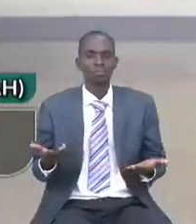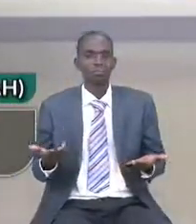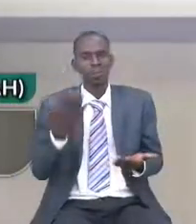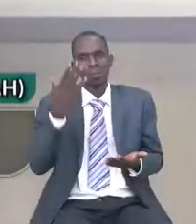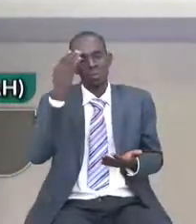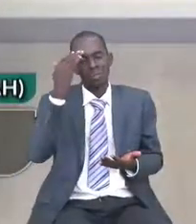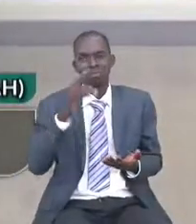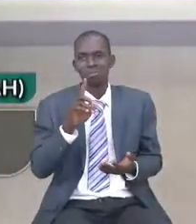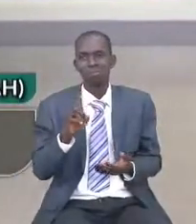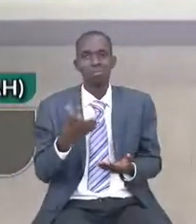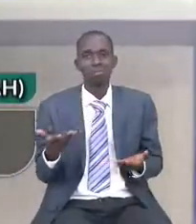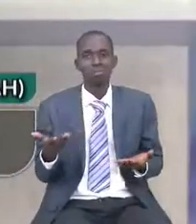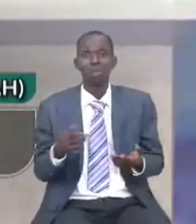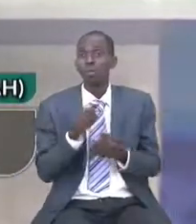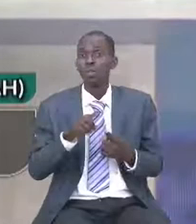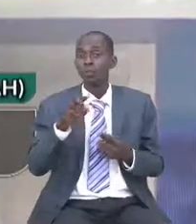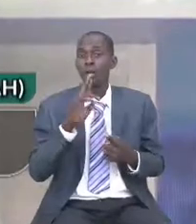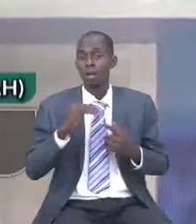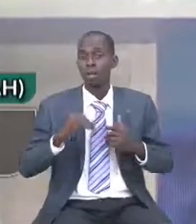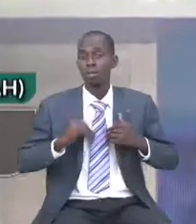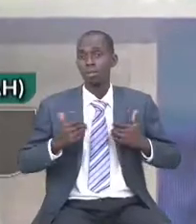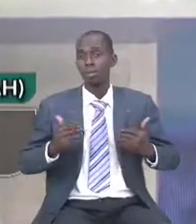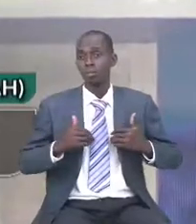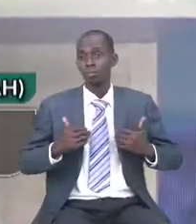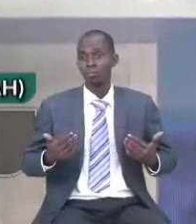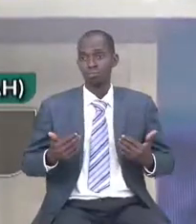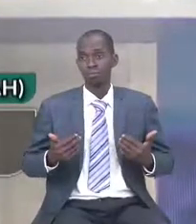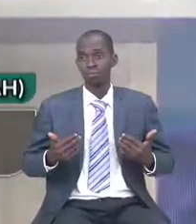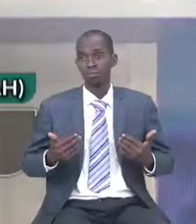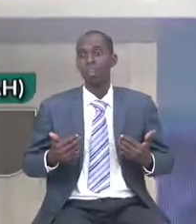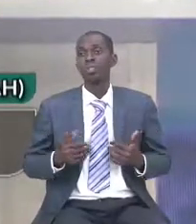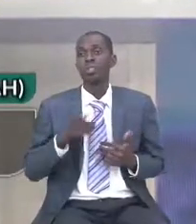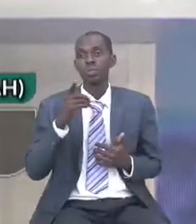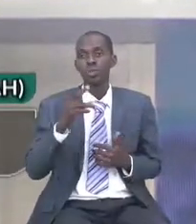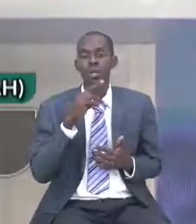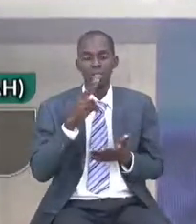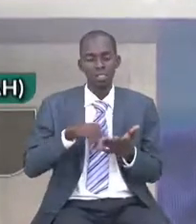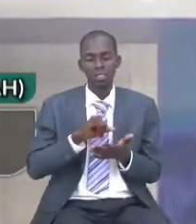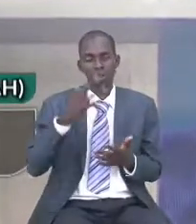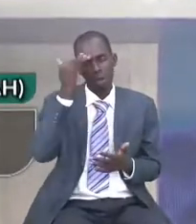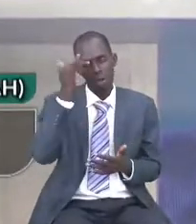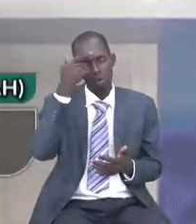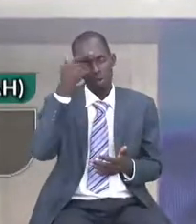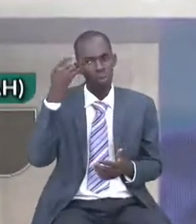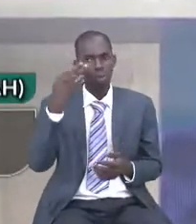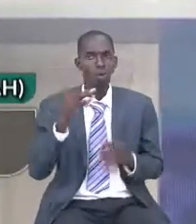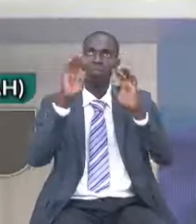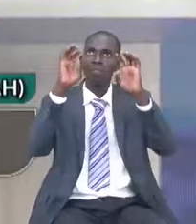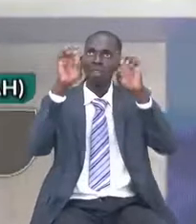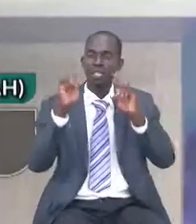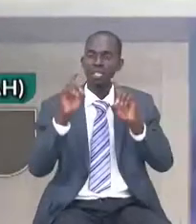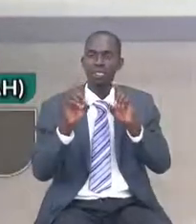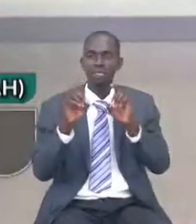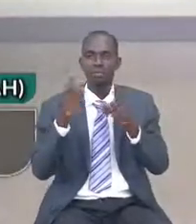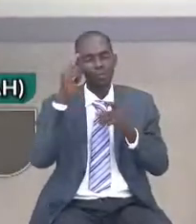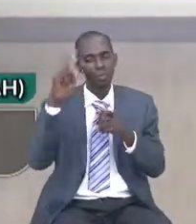pourquoi dois-je lire? Bon, quand vous étiez plus jeune, vous lisiez parce qu'il y avait